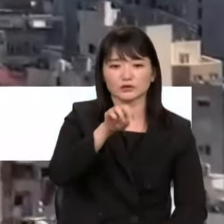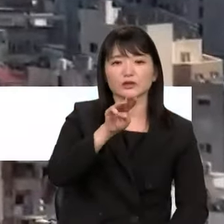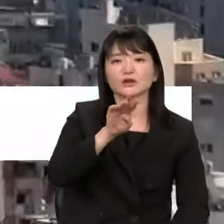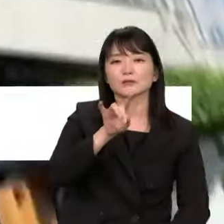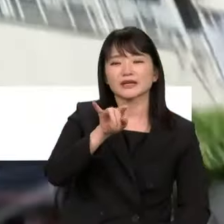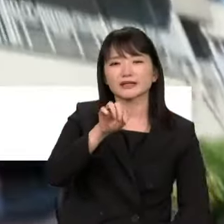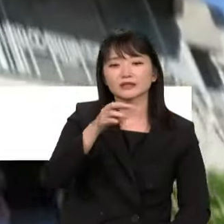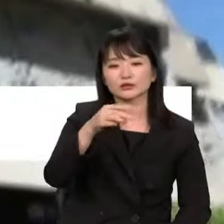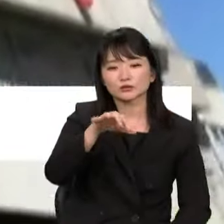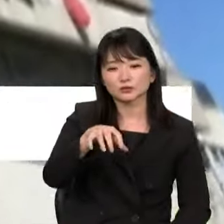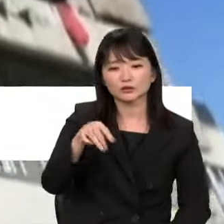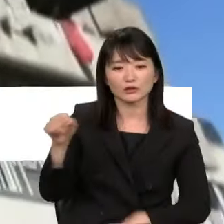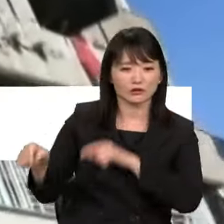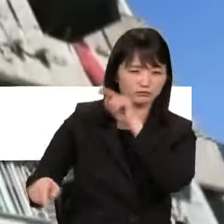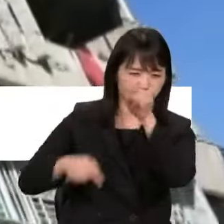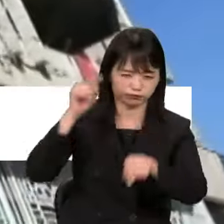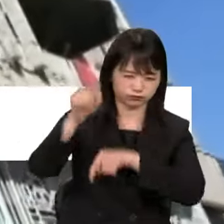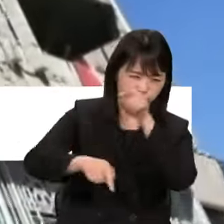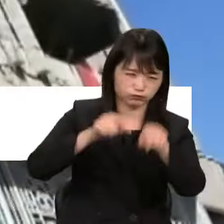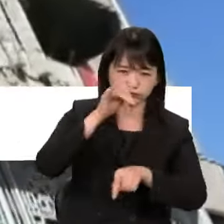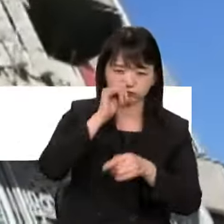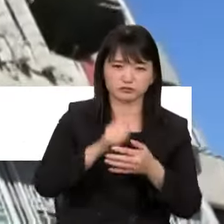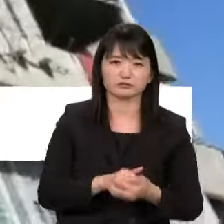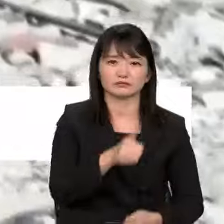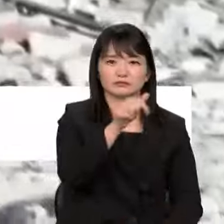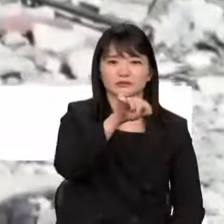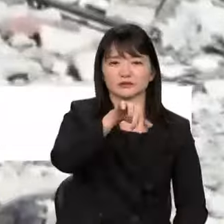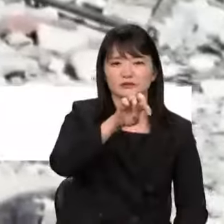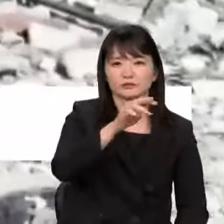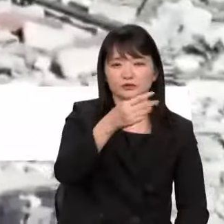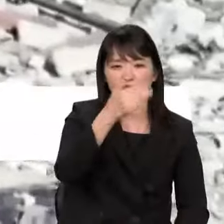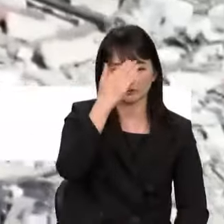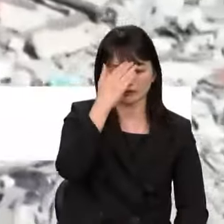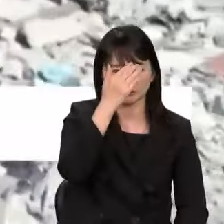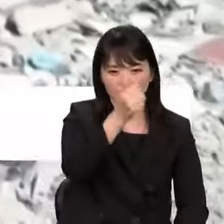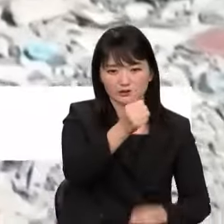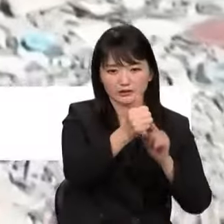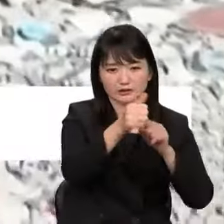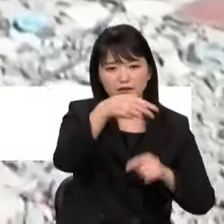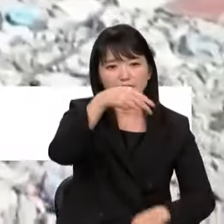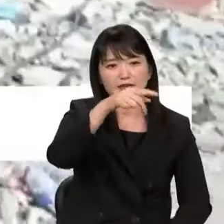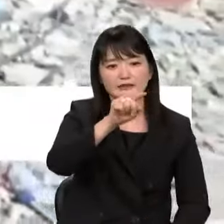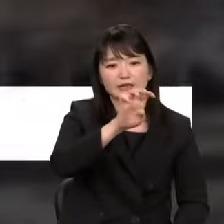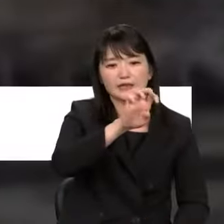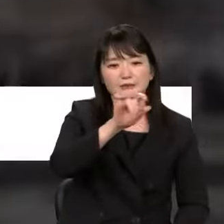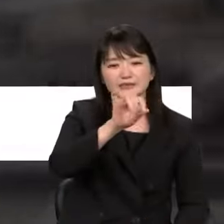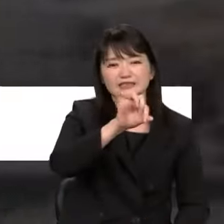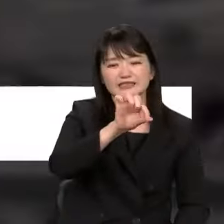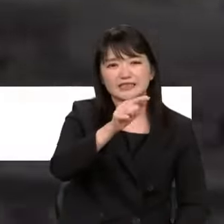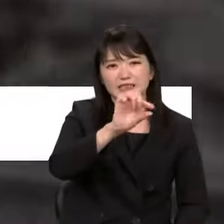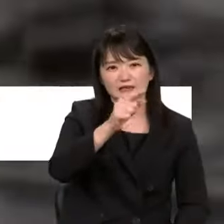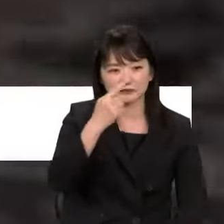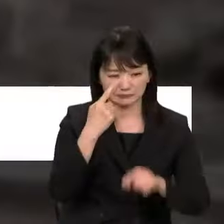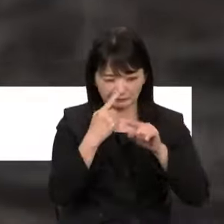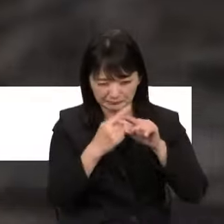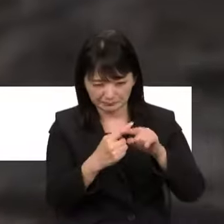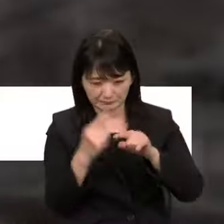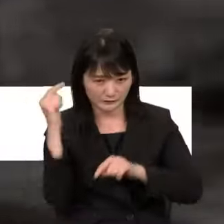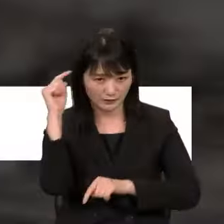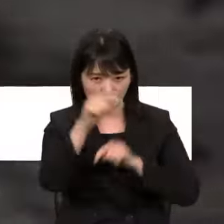대규모 공습을 가했습니다 지라의 새로운 수장 후보인 사피딘을 노렸다는 분석이